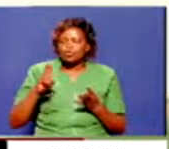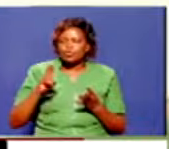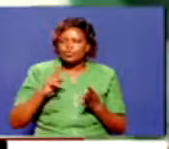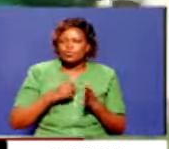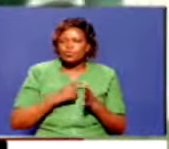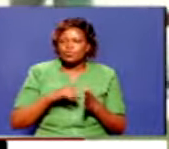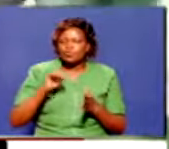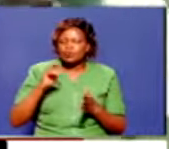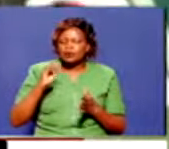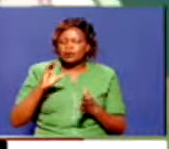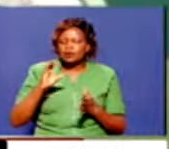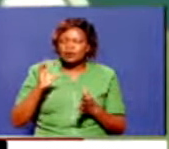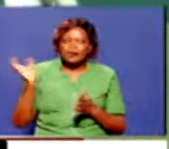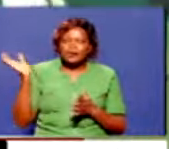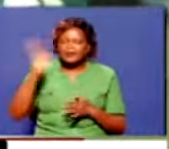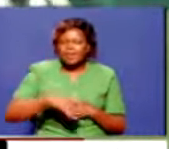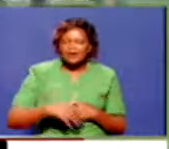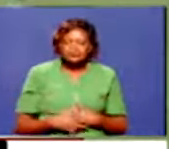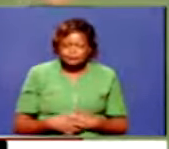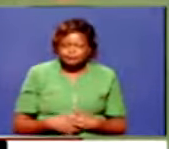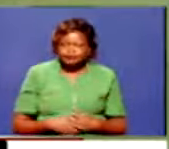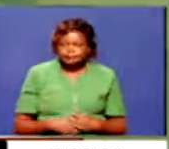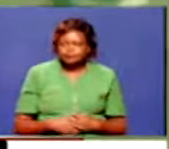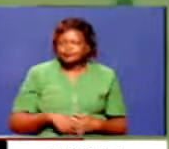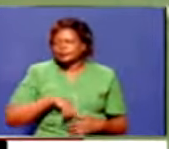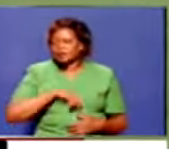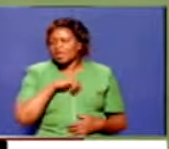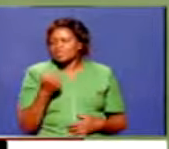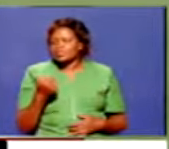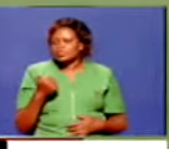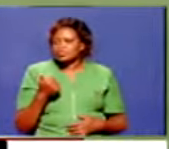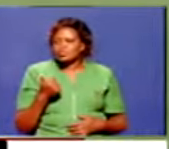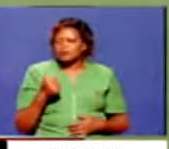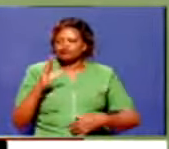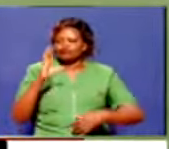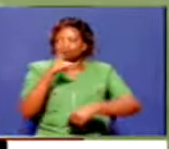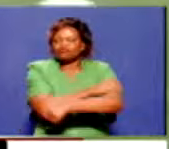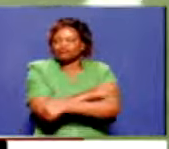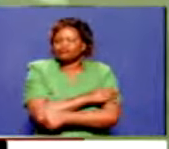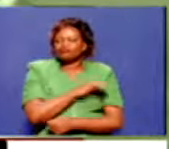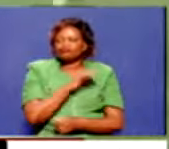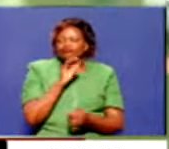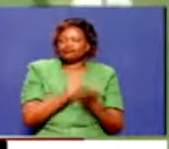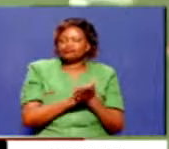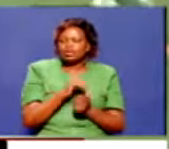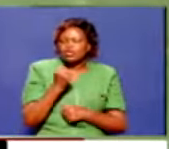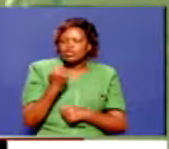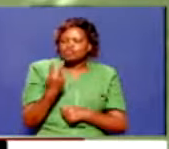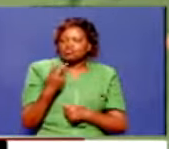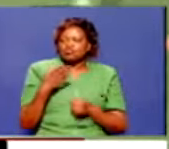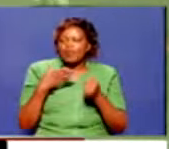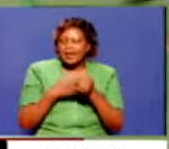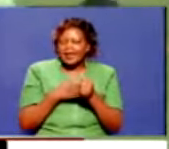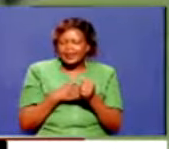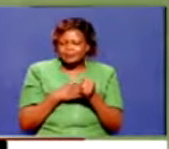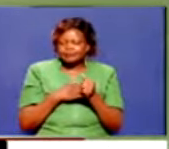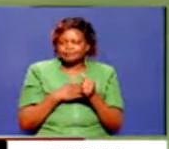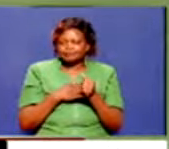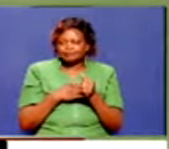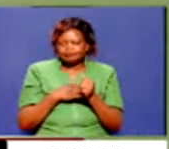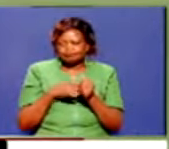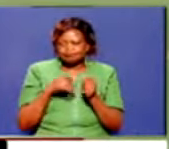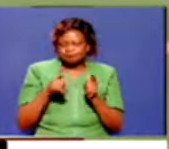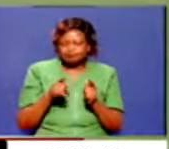wamerejeshwa kikosini. Nahodha Michael Olunga, Masud Juma na Ismail Dunga wataongoza safu ya ushambulizi ya